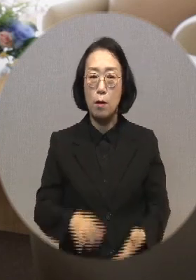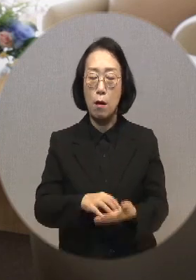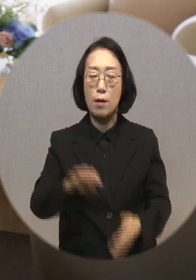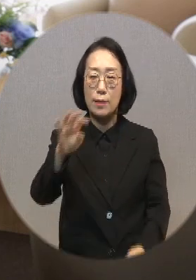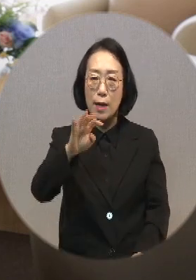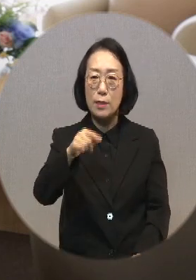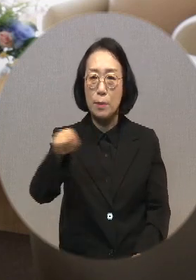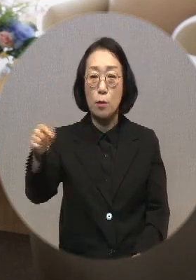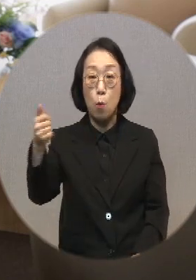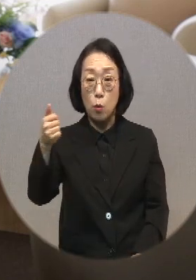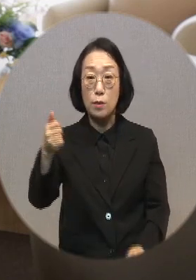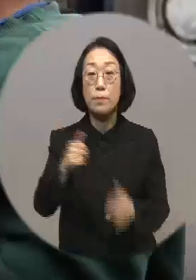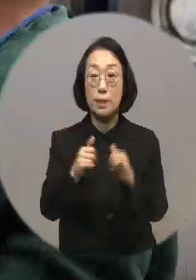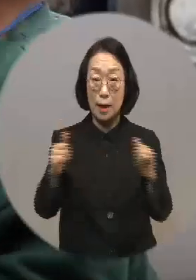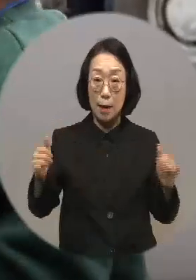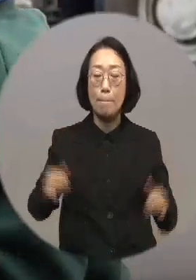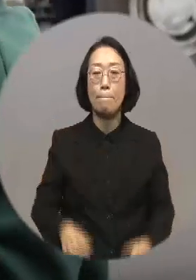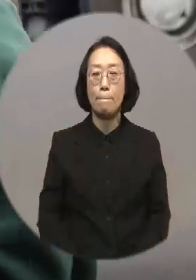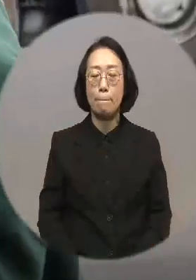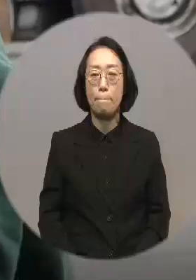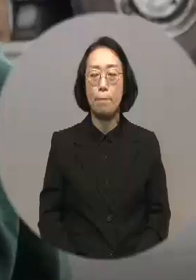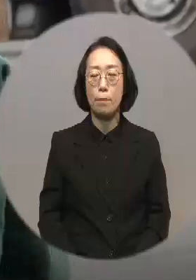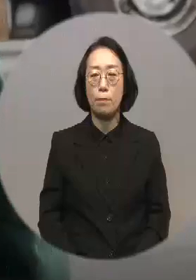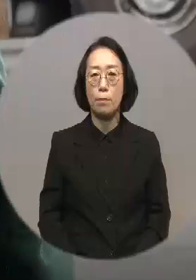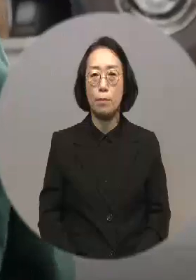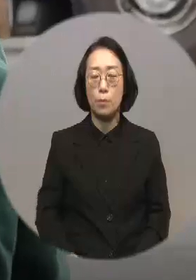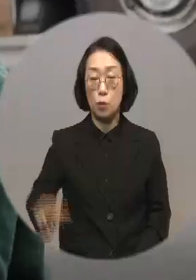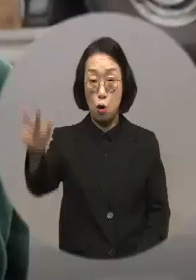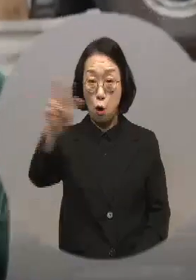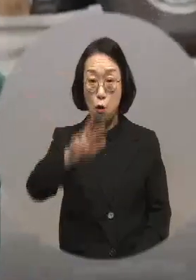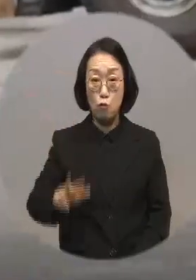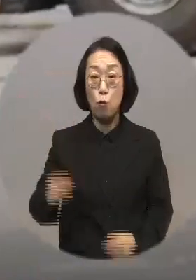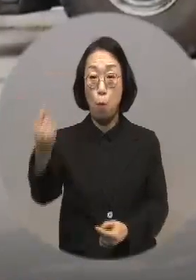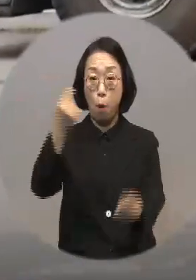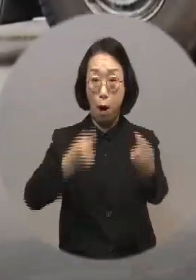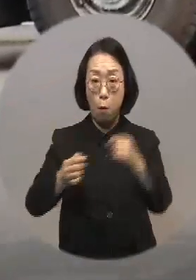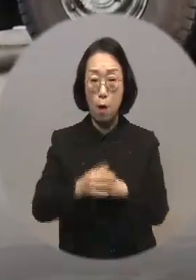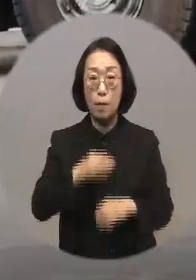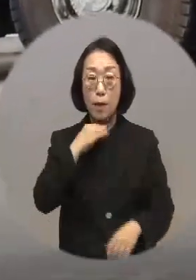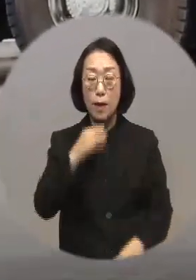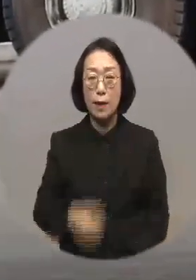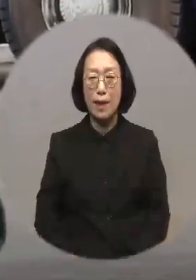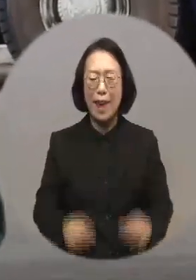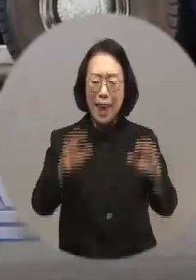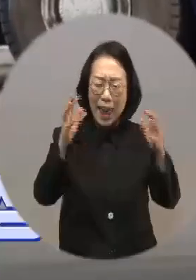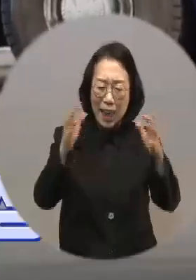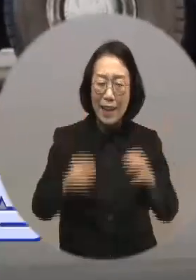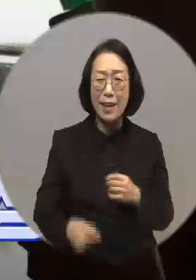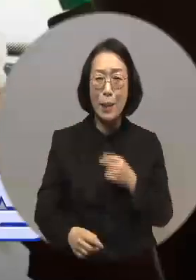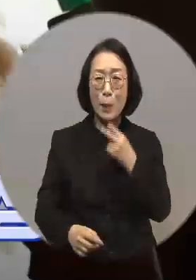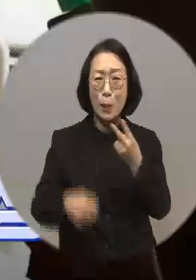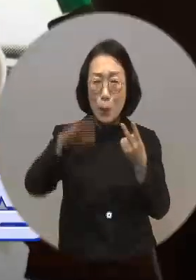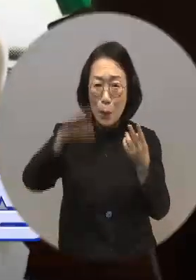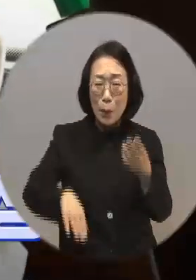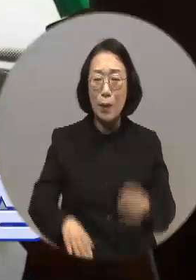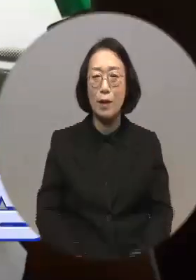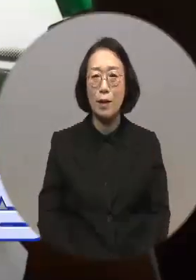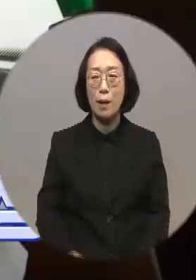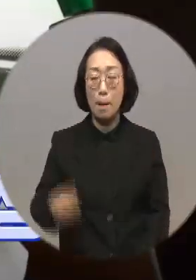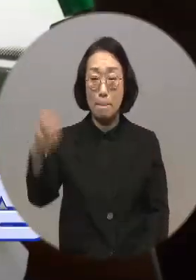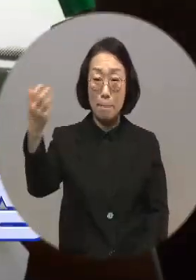50명 정도셨는데요. 일단은 나이 구성이 채 2돌이 지나지 않은 아이부터 그리고